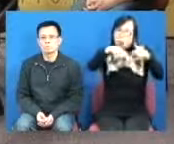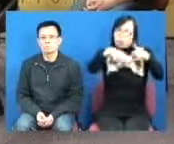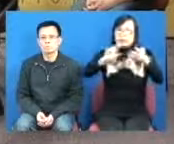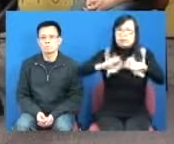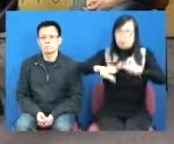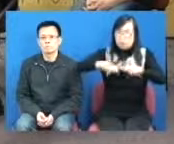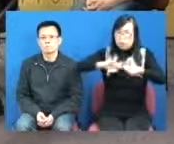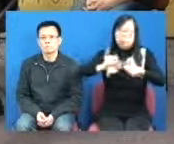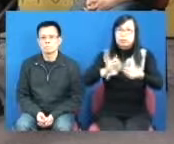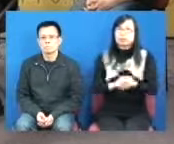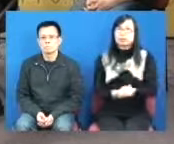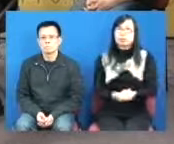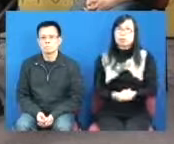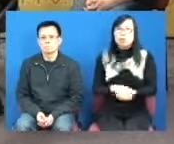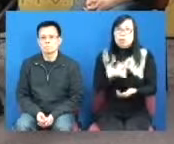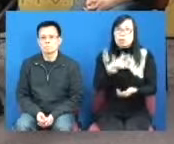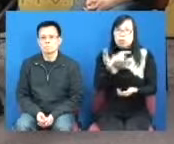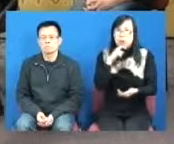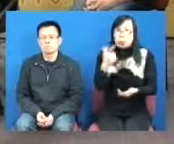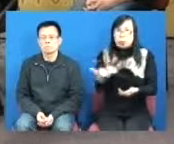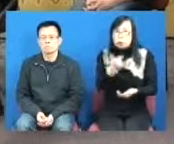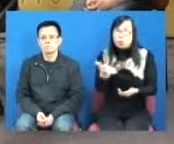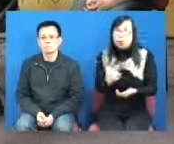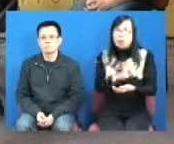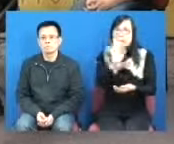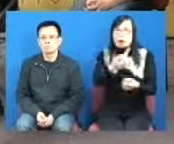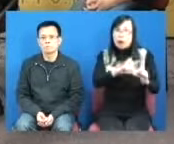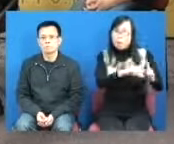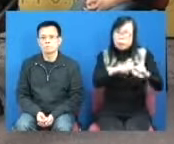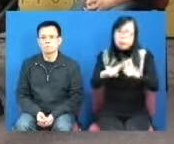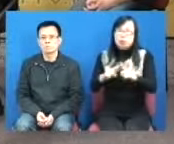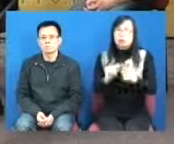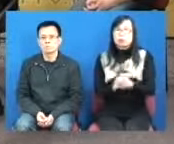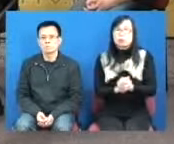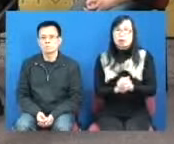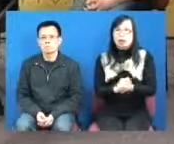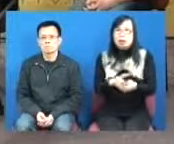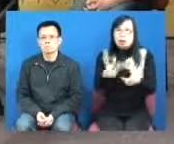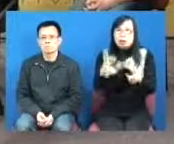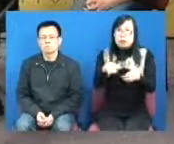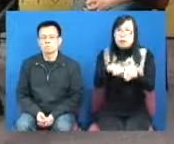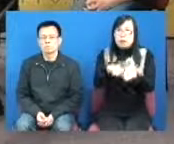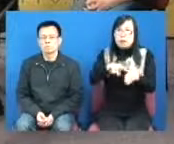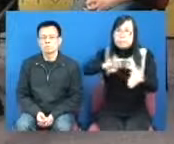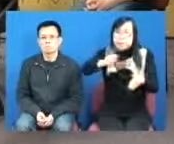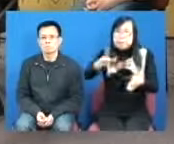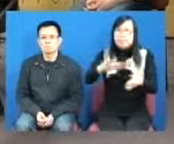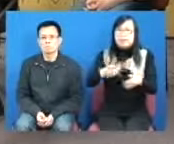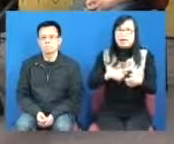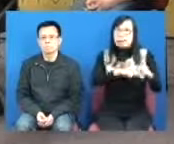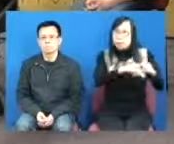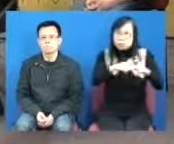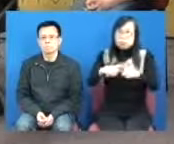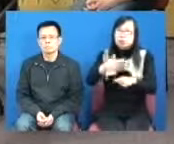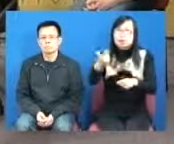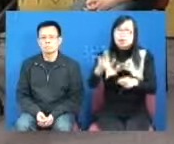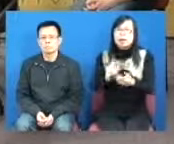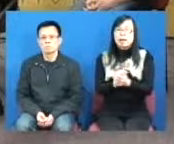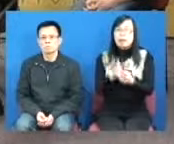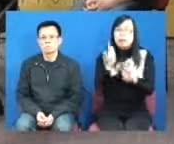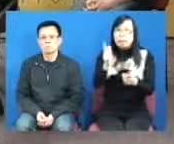另外就是很多不太民主的事情我們也盡量整理民主例如八百人變成千二人